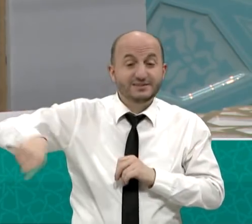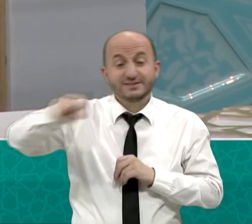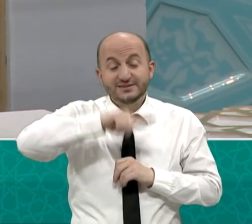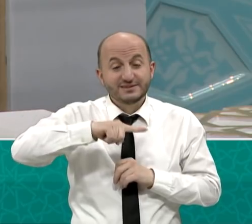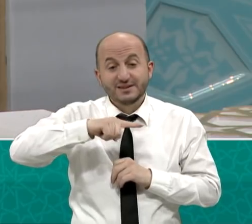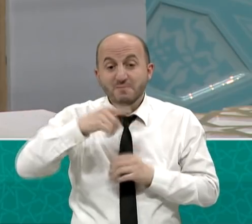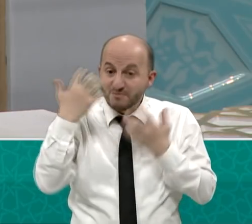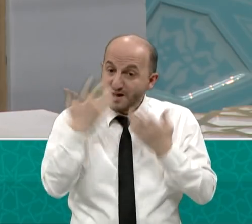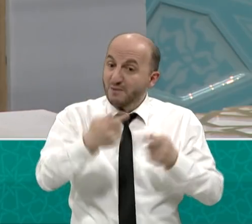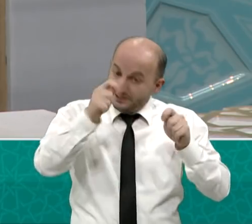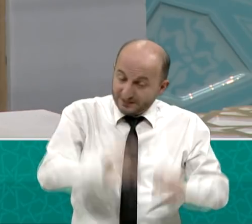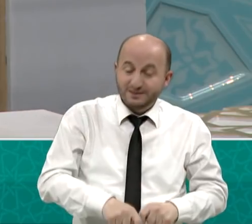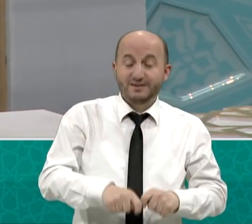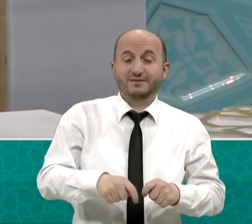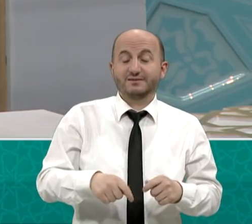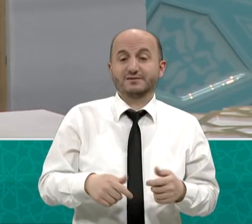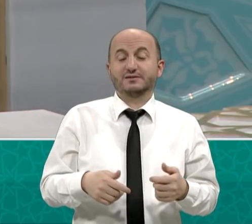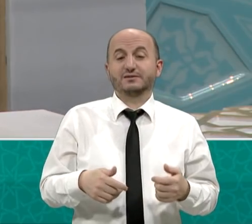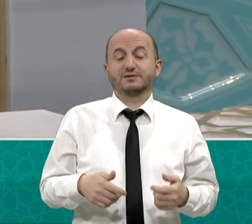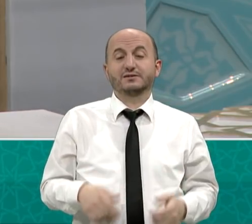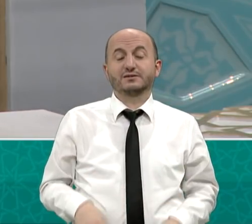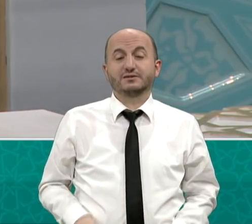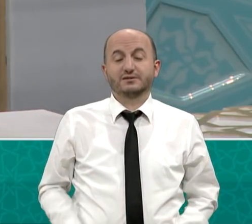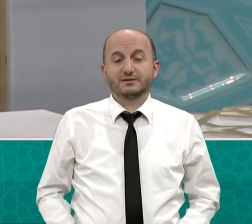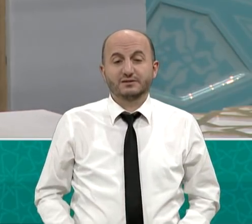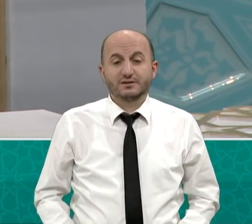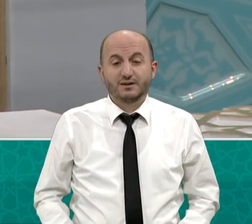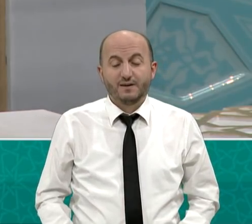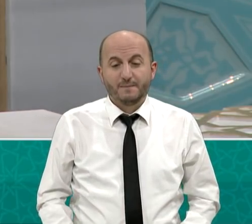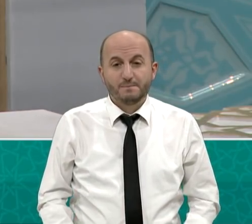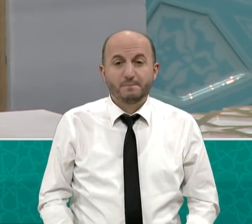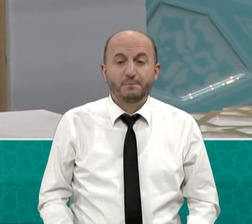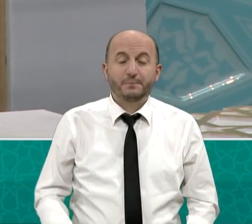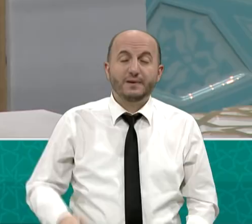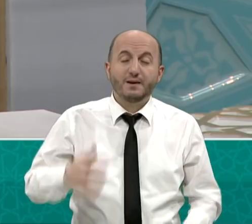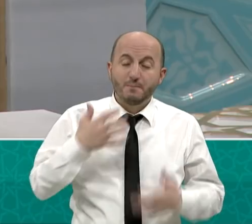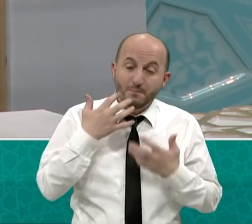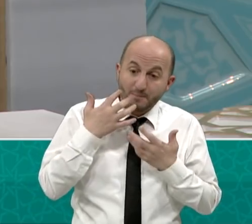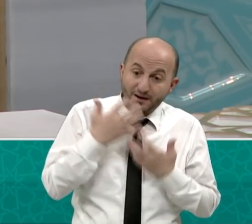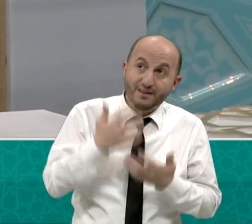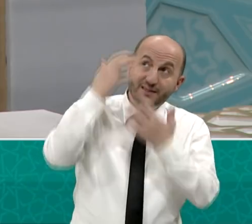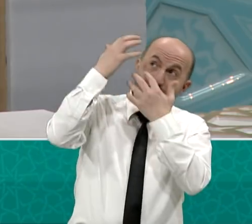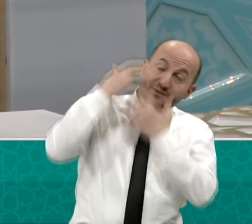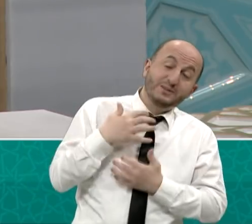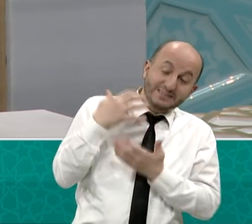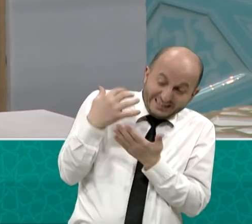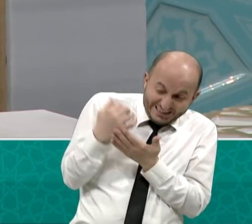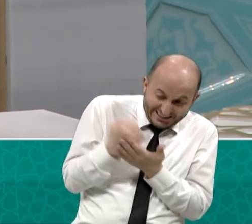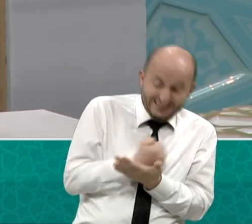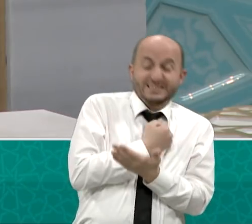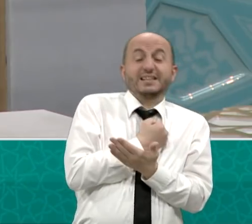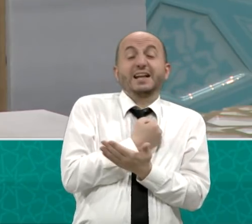böylece merhametiyle muamele edecek demektir. Demek ki merhameti celbedecek hususlardan